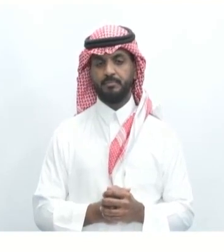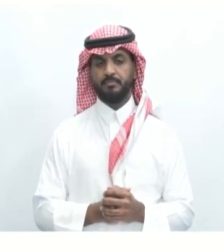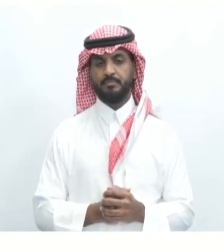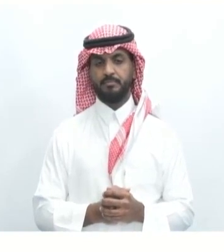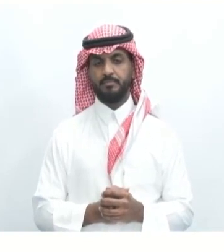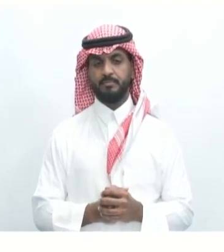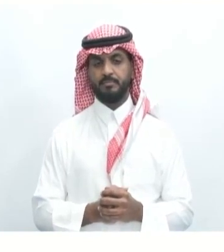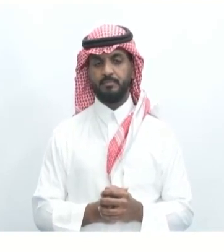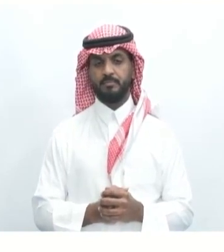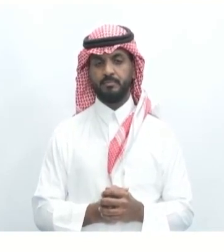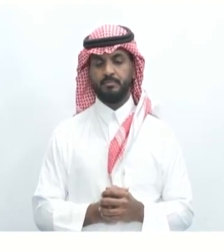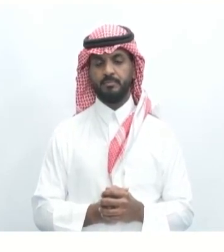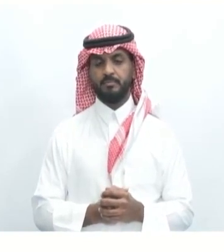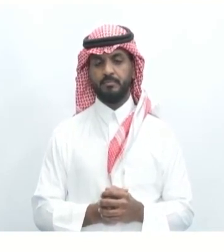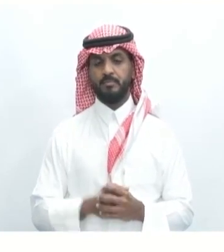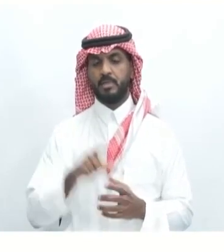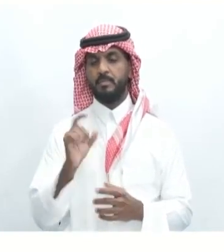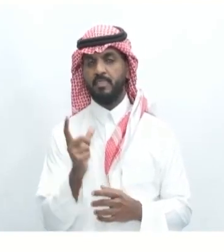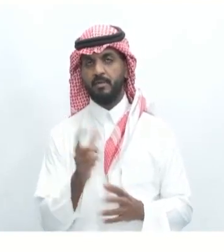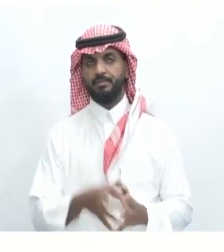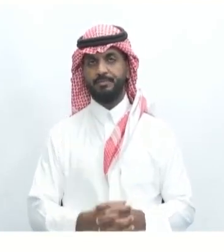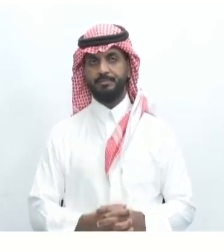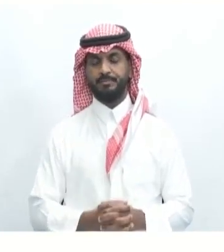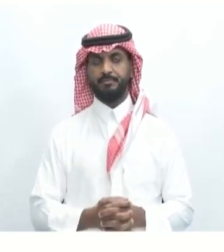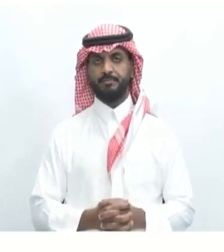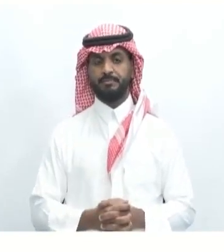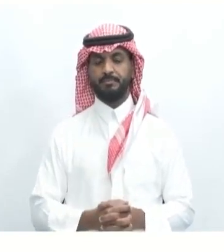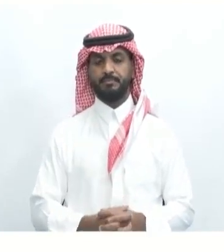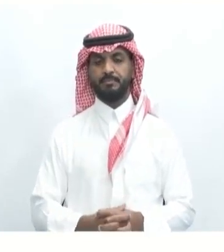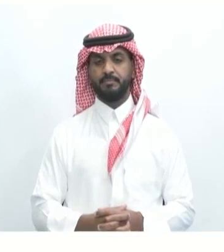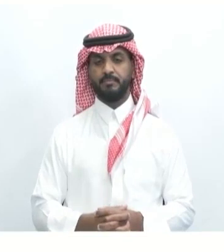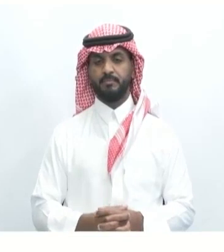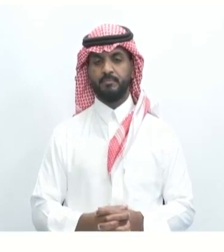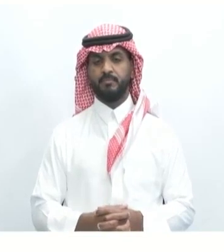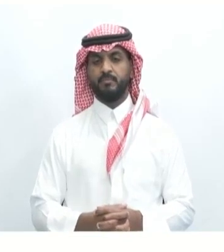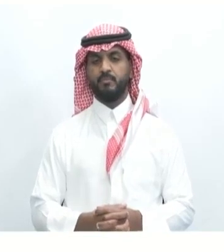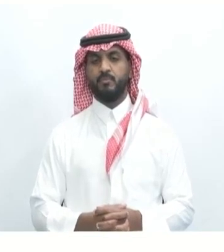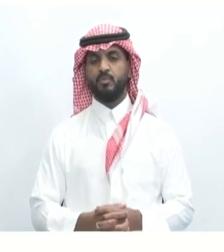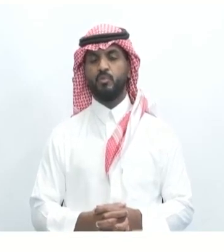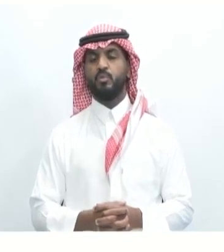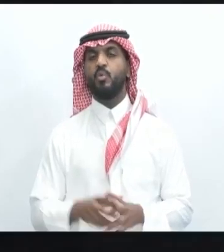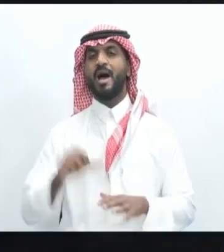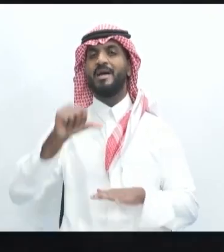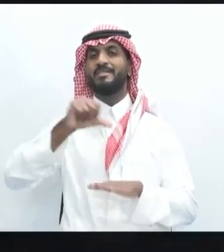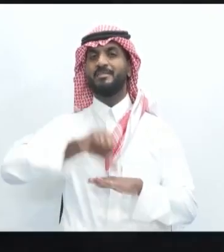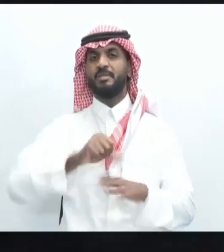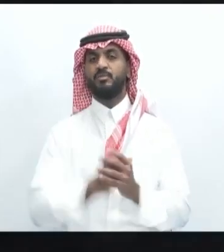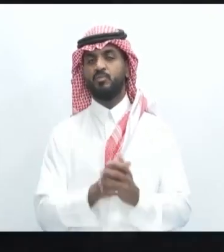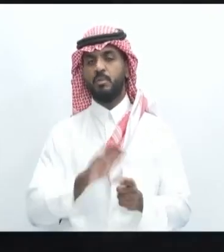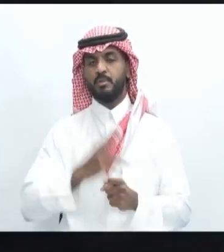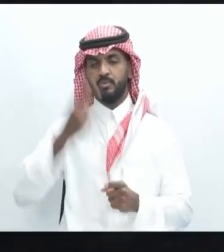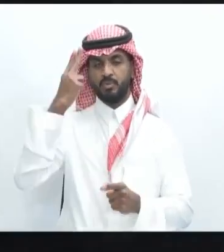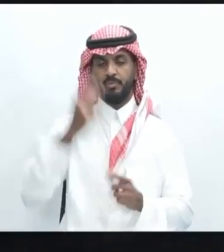الناس ممتاز نقول رمضان عاصمه المملكه العربيه